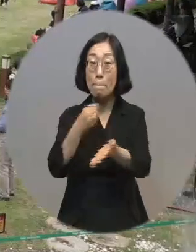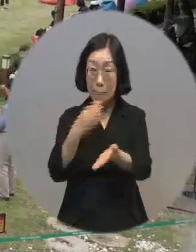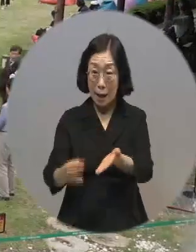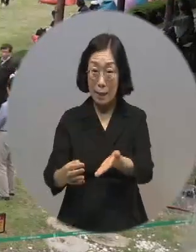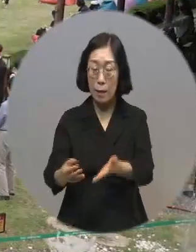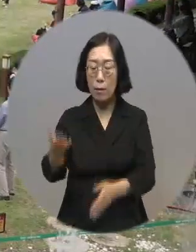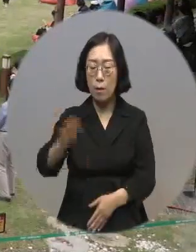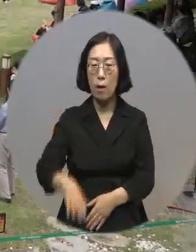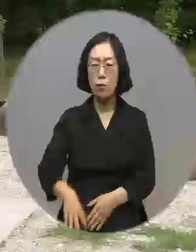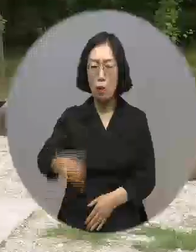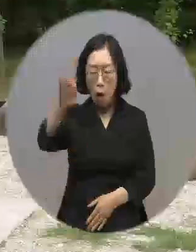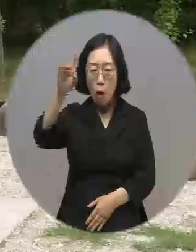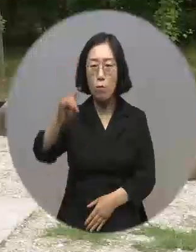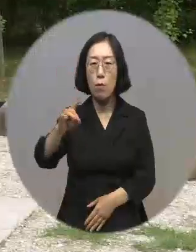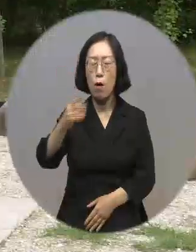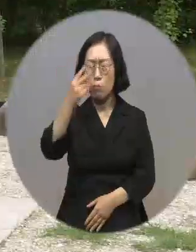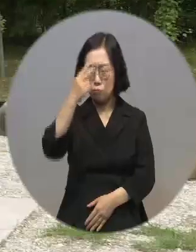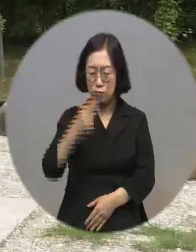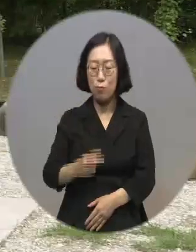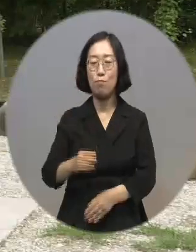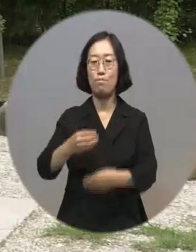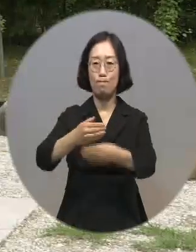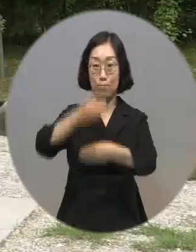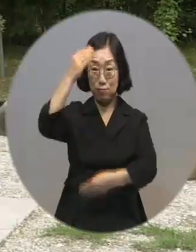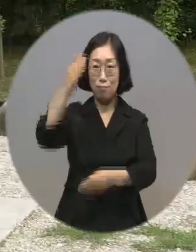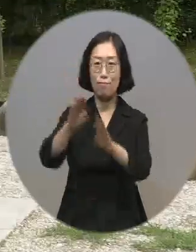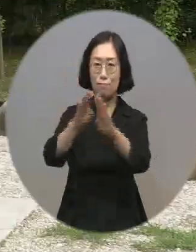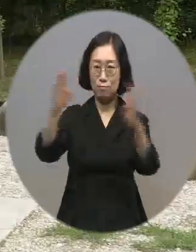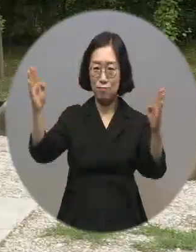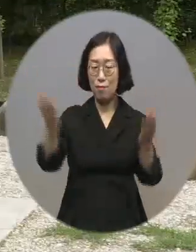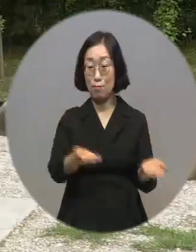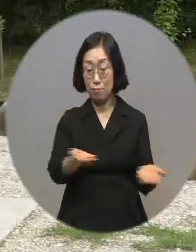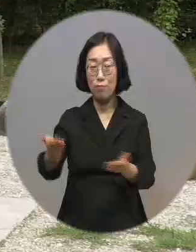이날은 최초로 전면 개방했습니다.